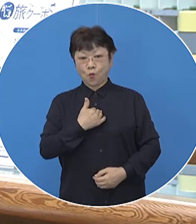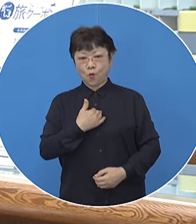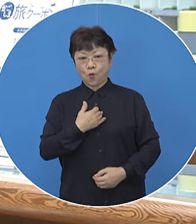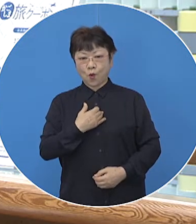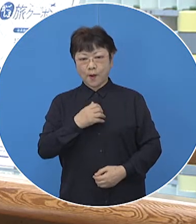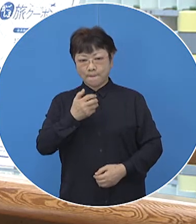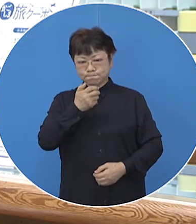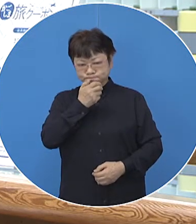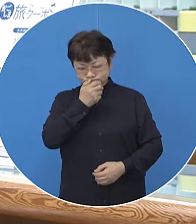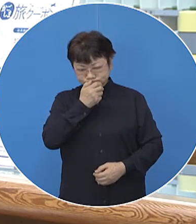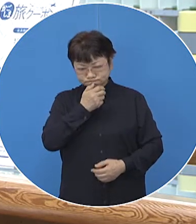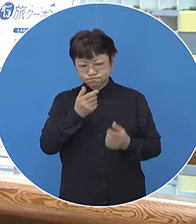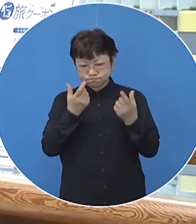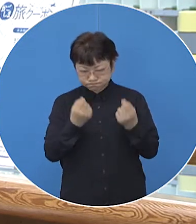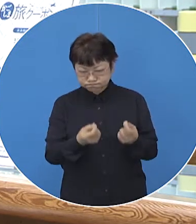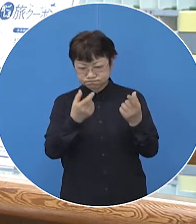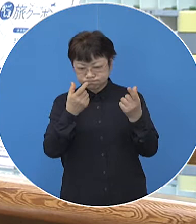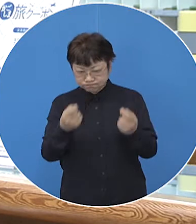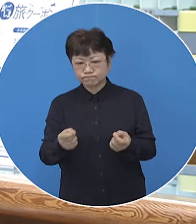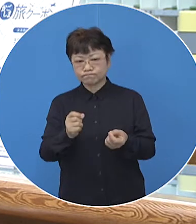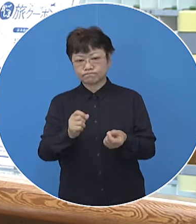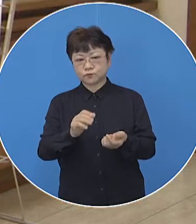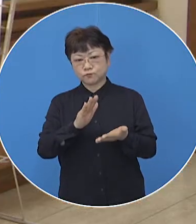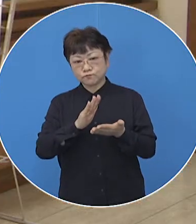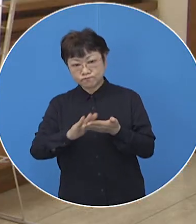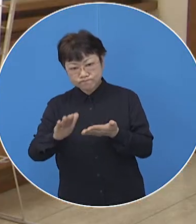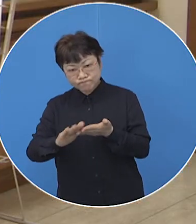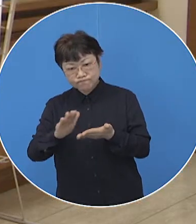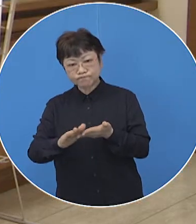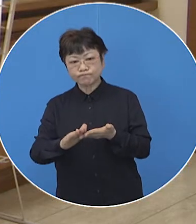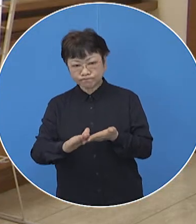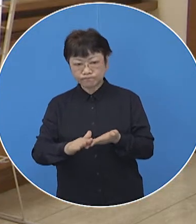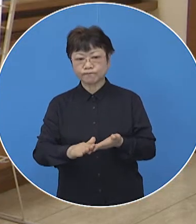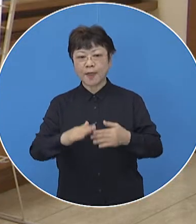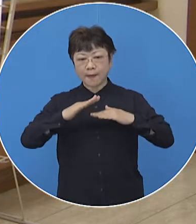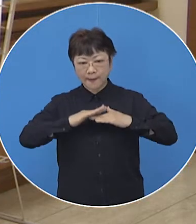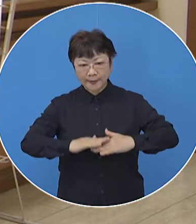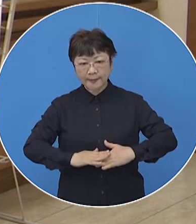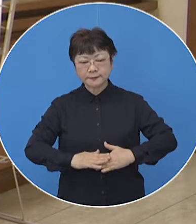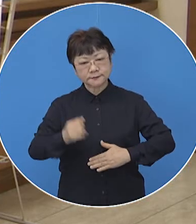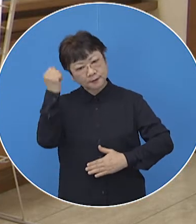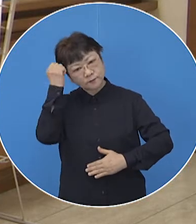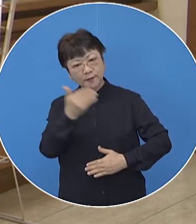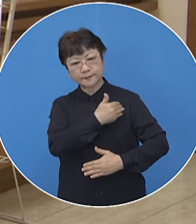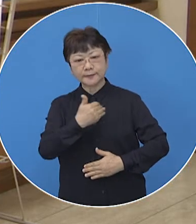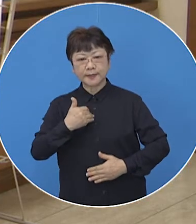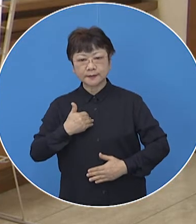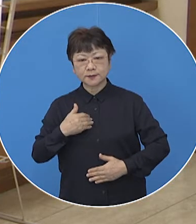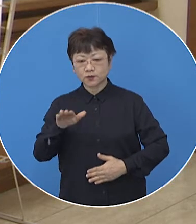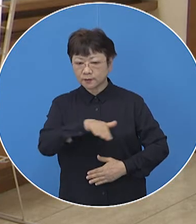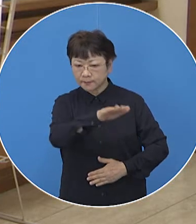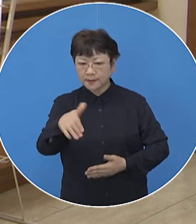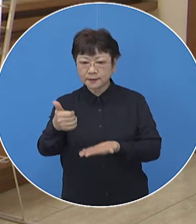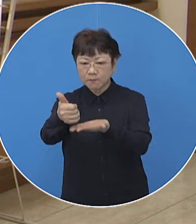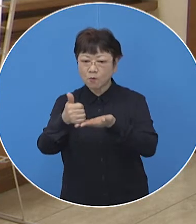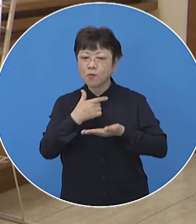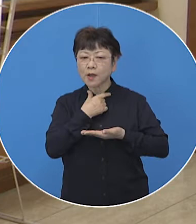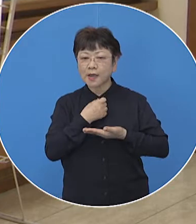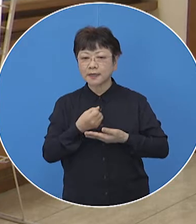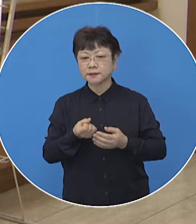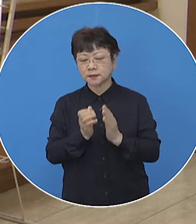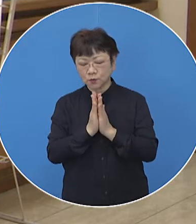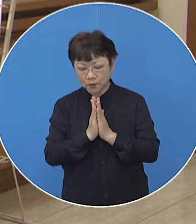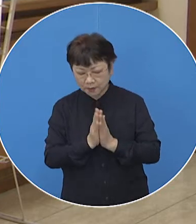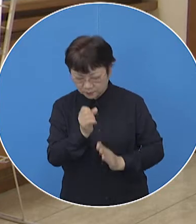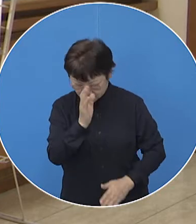万全の体制でお迎えできるよう安心してお泊まりいただきますよう皆様方をお迎えしたいと思っております。どうかよろ